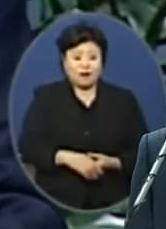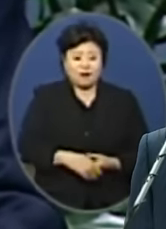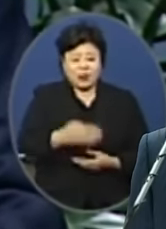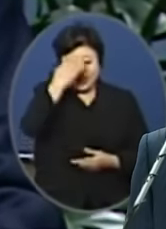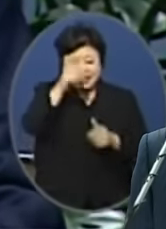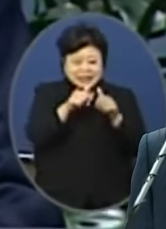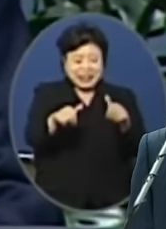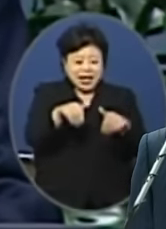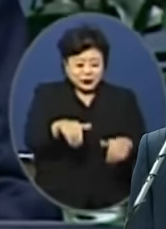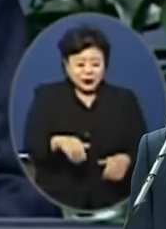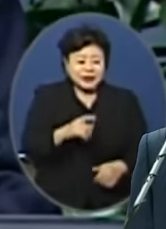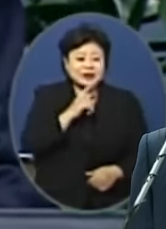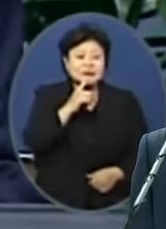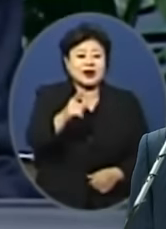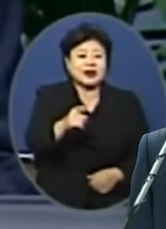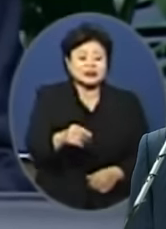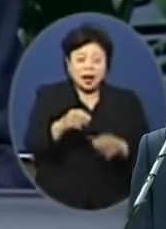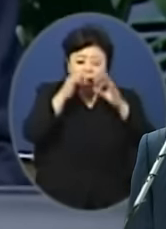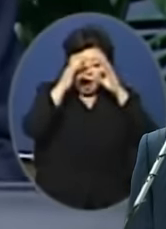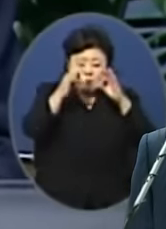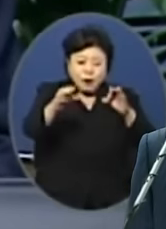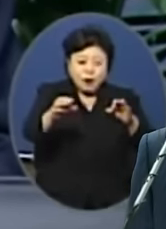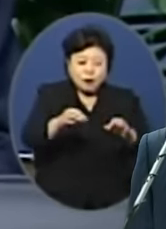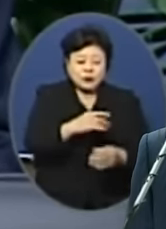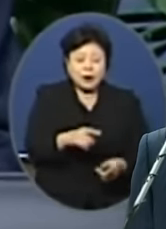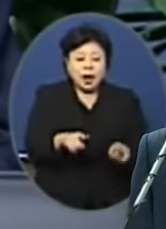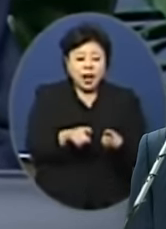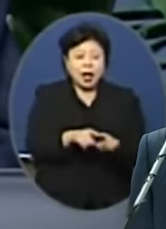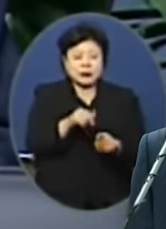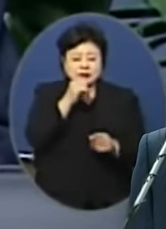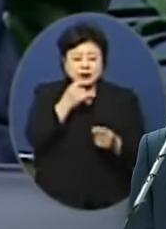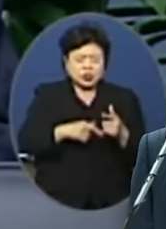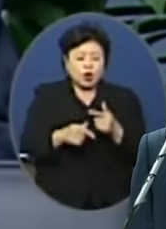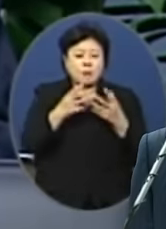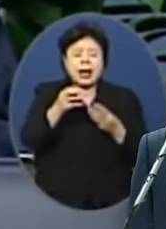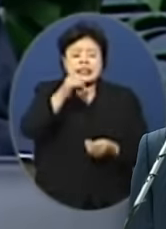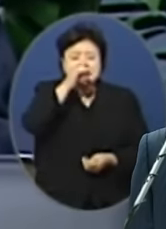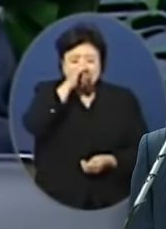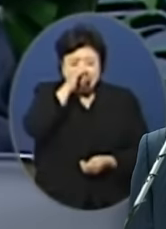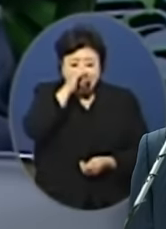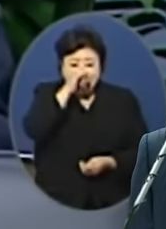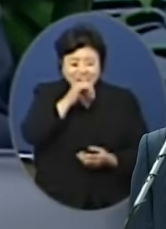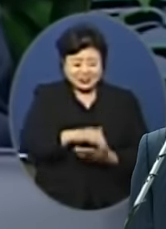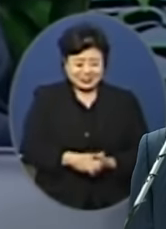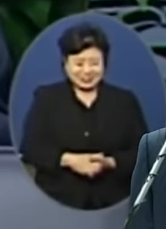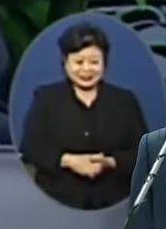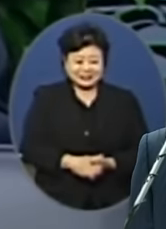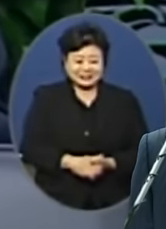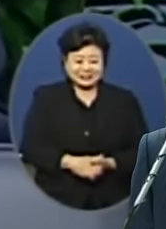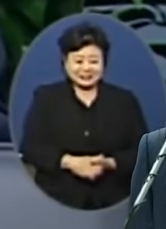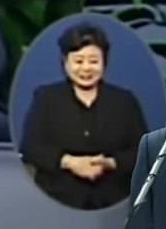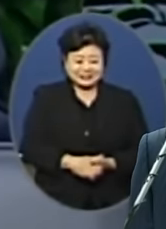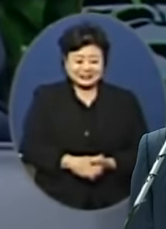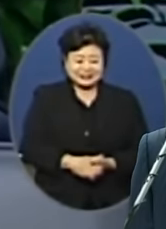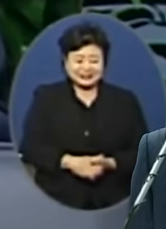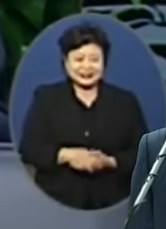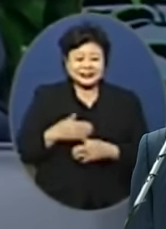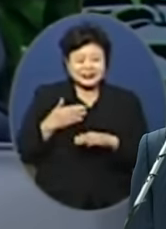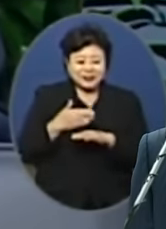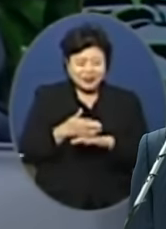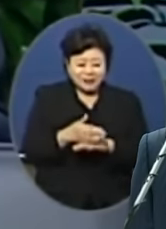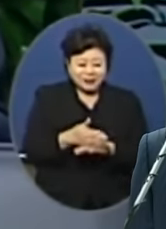엘리사가 그 종복하는 말이 저들보다 우리와 같이 있는 분이 많지 않느냐, 그게 걱정하고 있느냐. 천천히